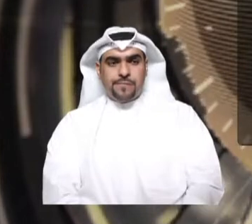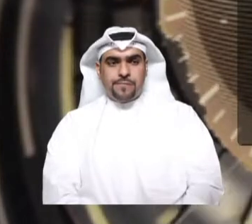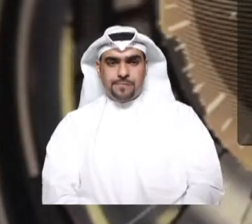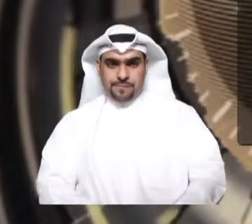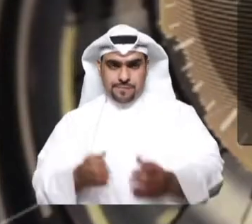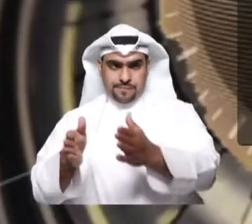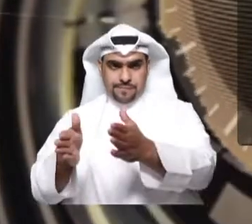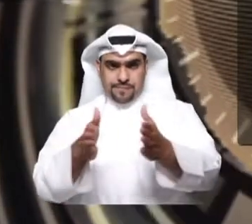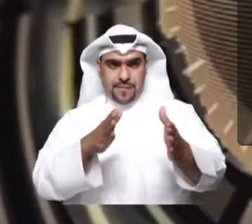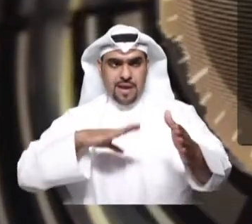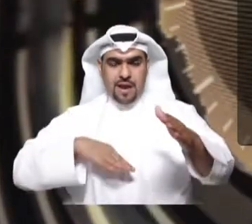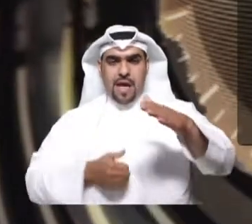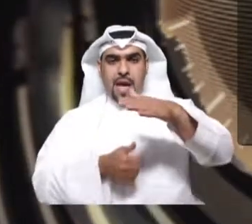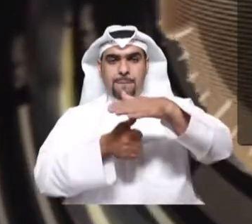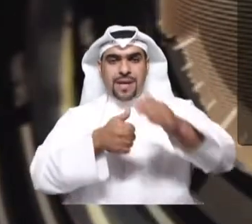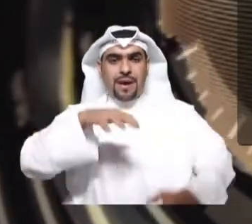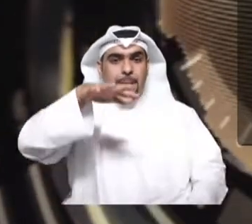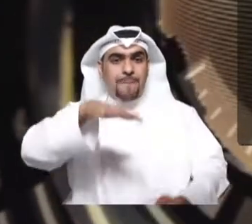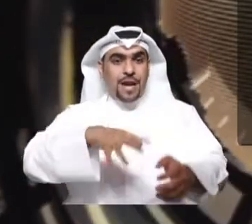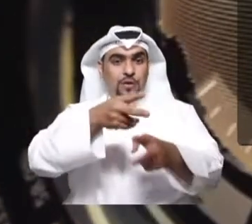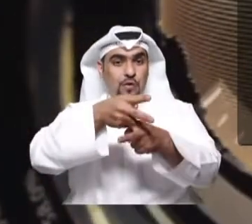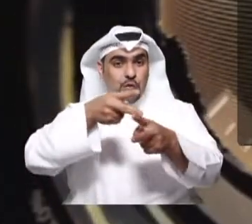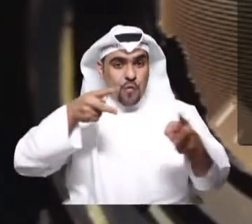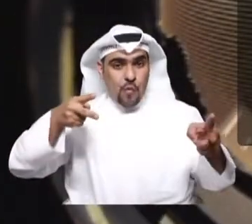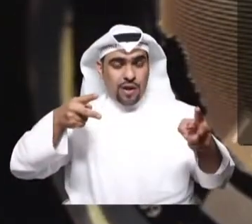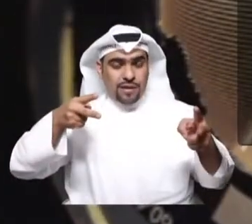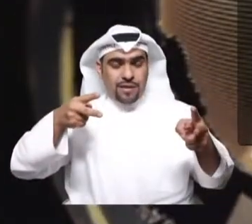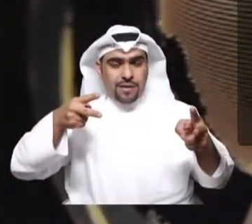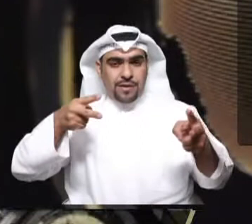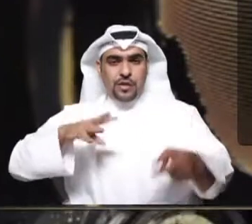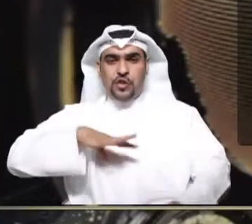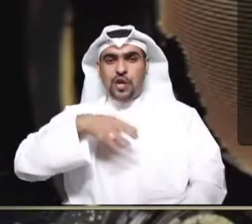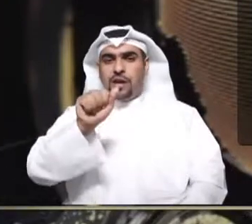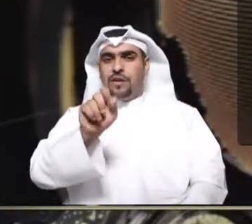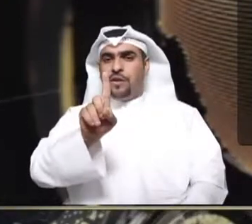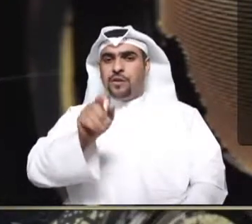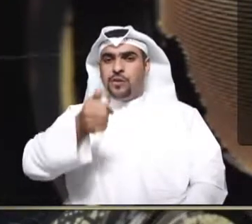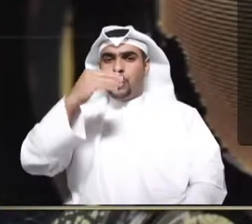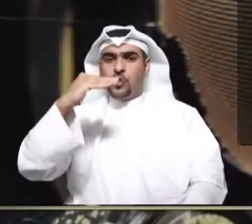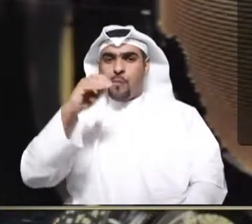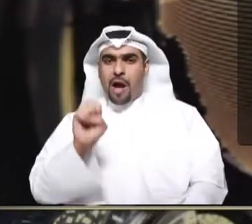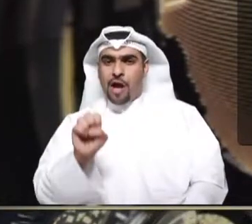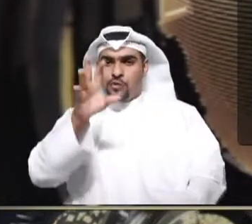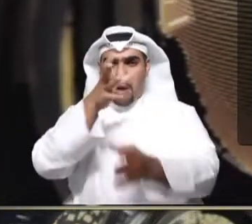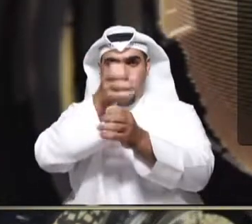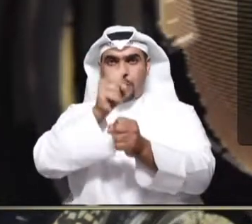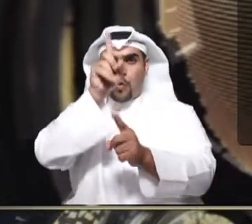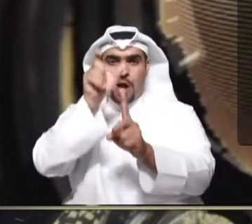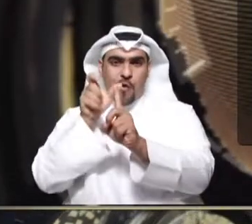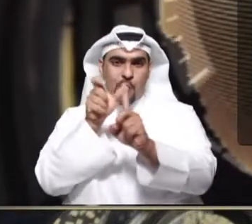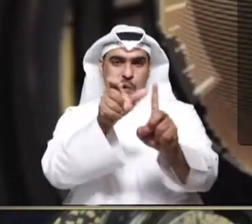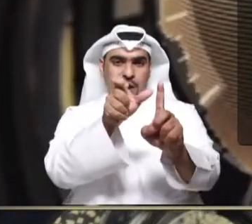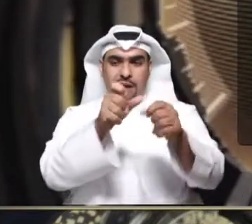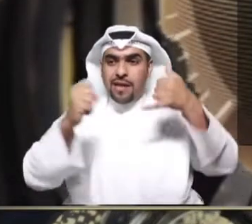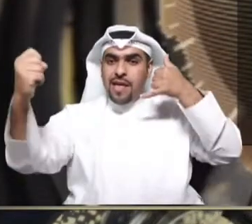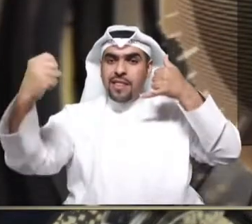تلقى حضرة صاحب السمو أمير البلاد الشيخ صباح الأحمد الجابر الصباح حفظه الله ورعاه اتصالا